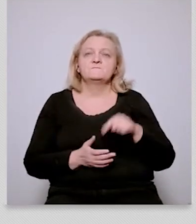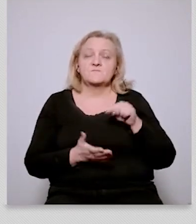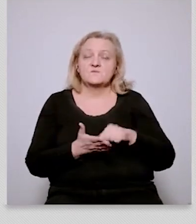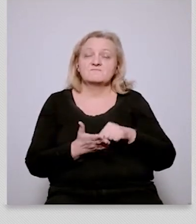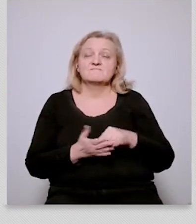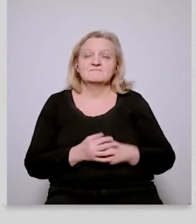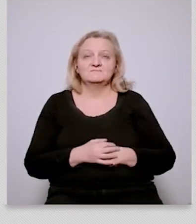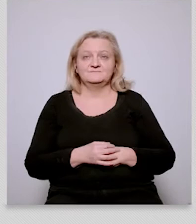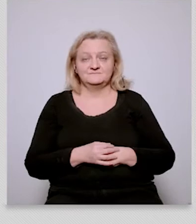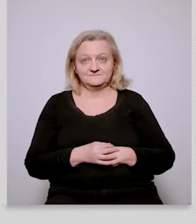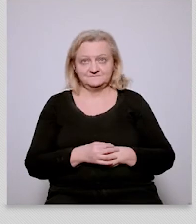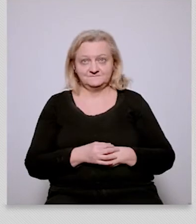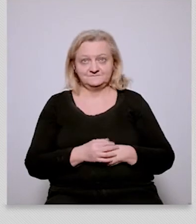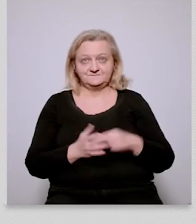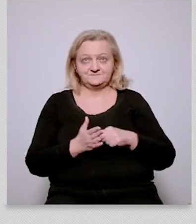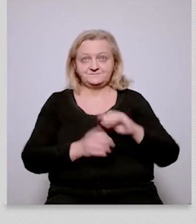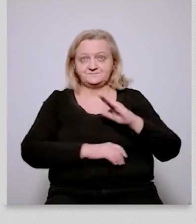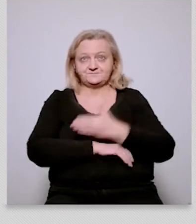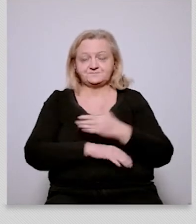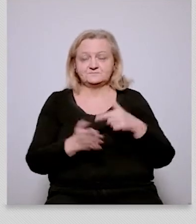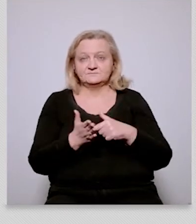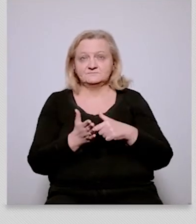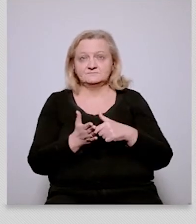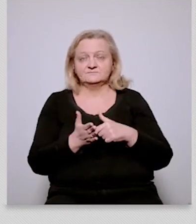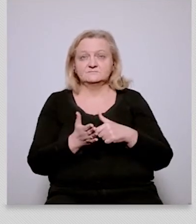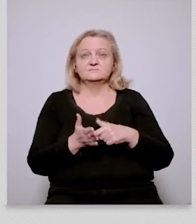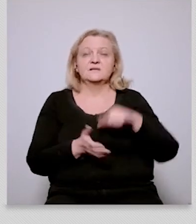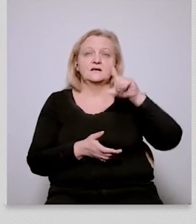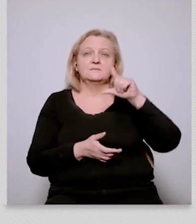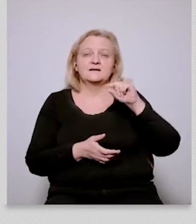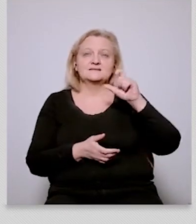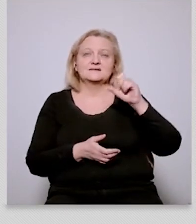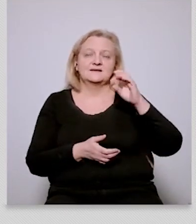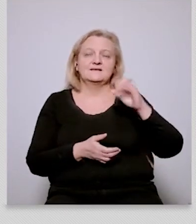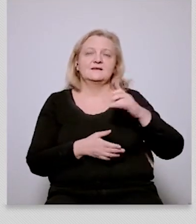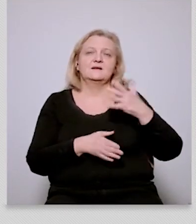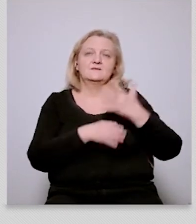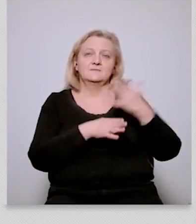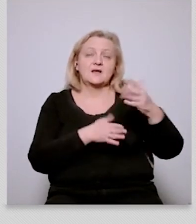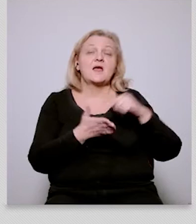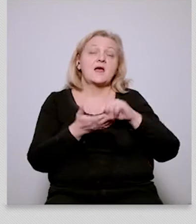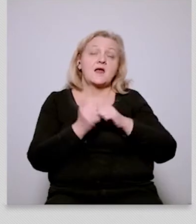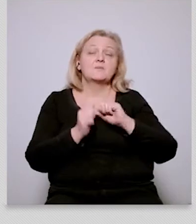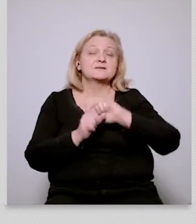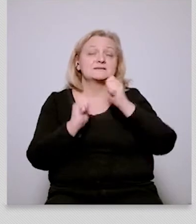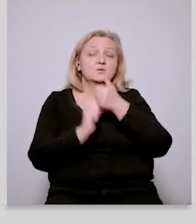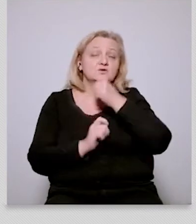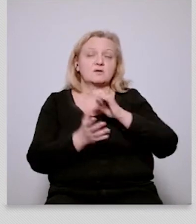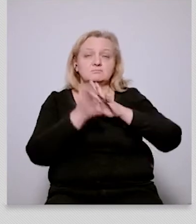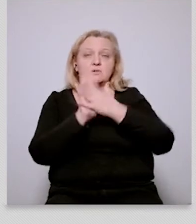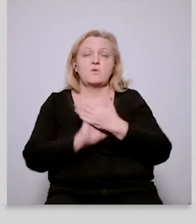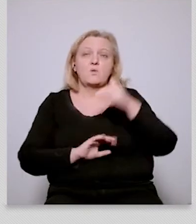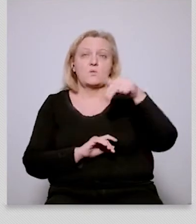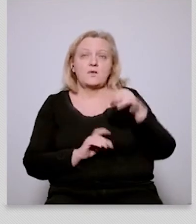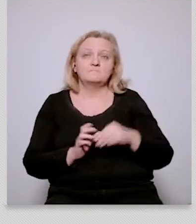czy to pakiet Fit for 55 czy też całą zieloną transformację unijną